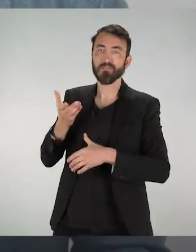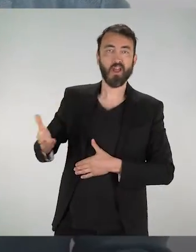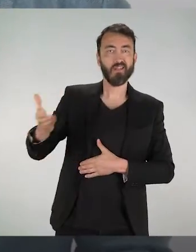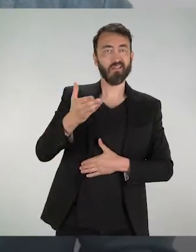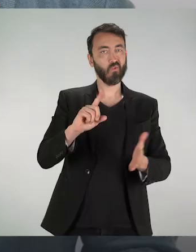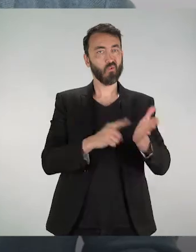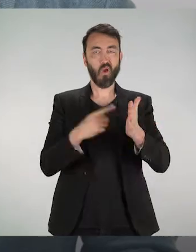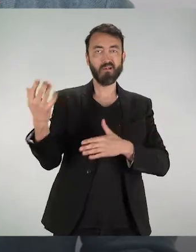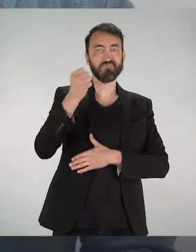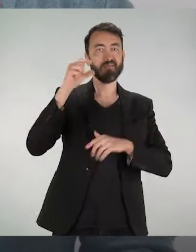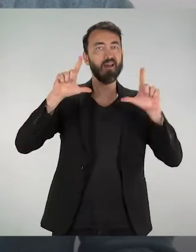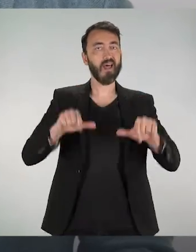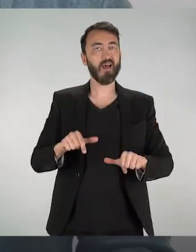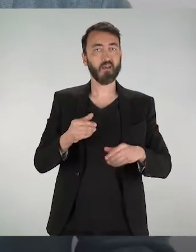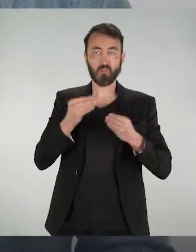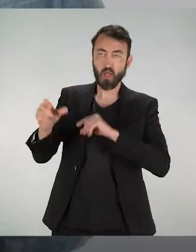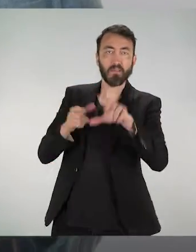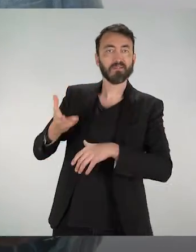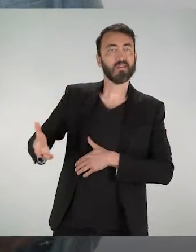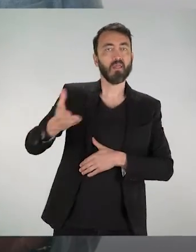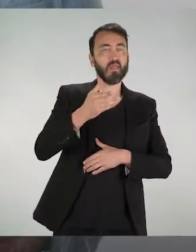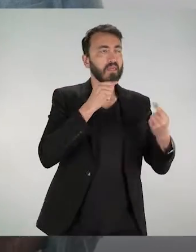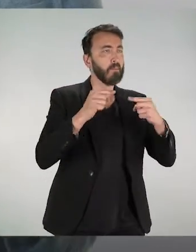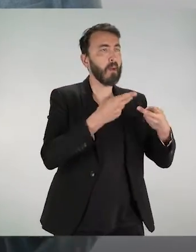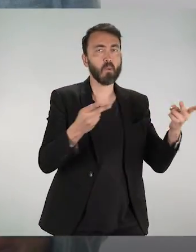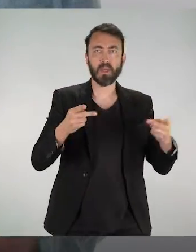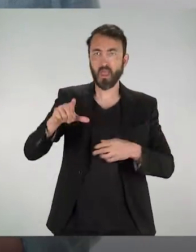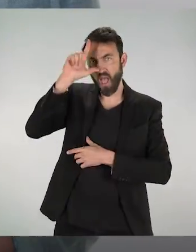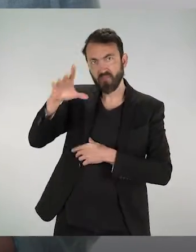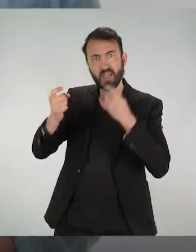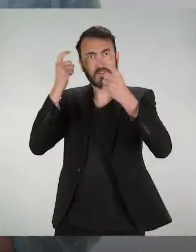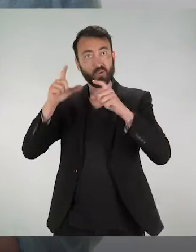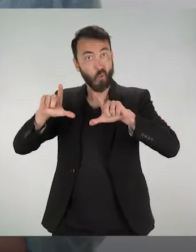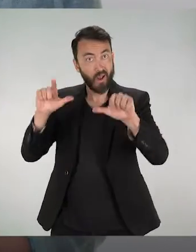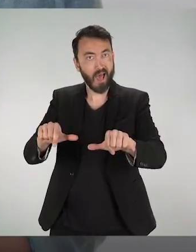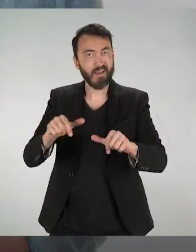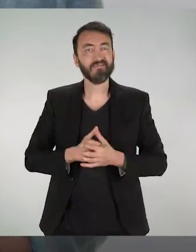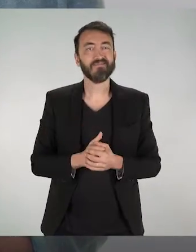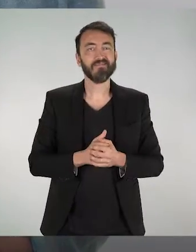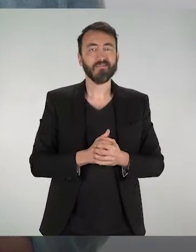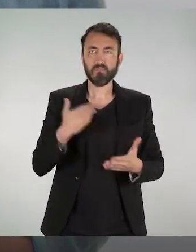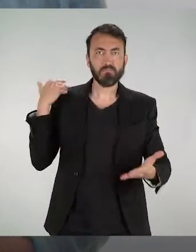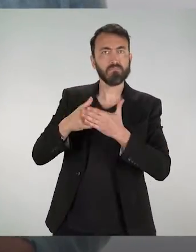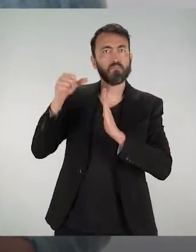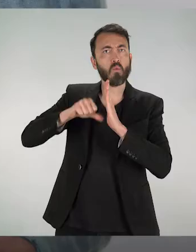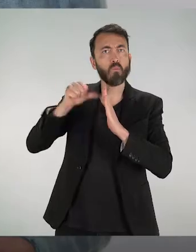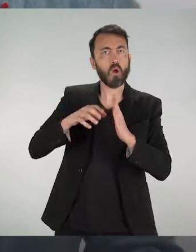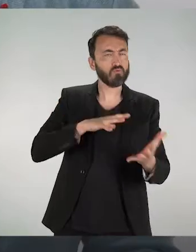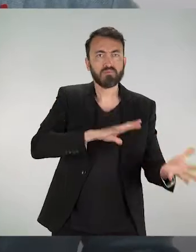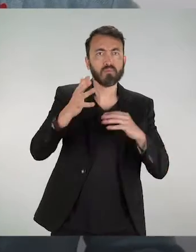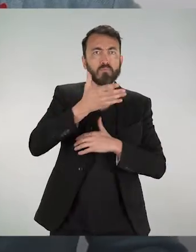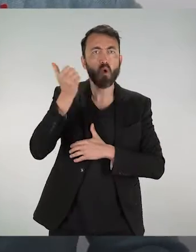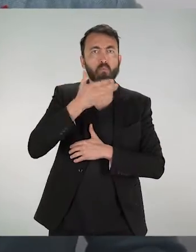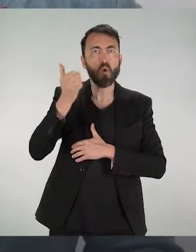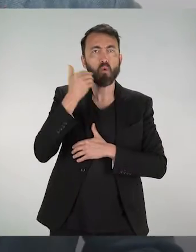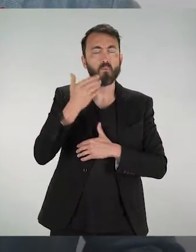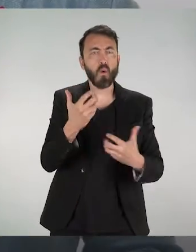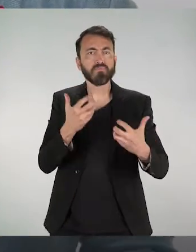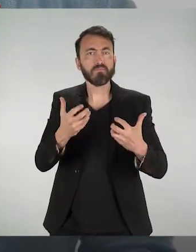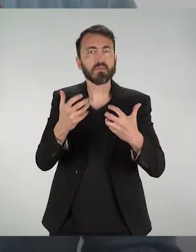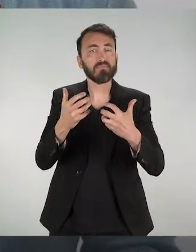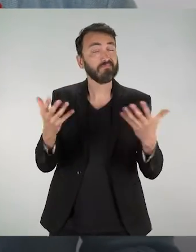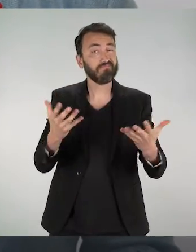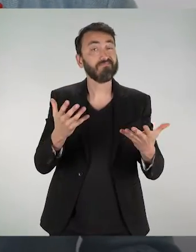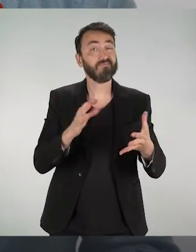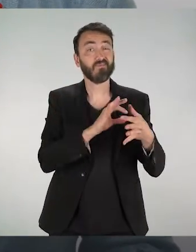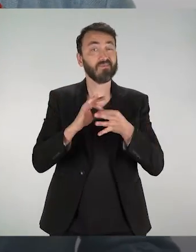améliorations significatives ont déjà été réalisées. Dans le contexte de la crise sanitaire, nous avons accéléré avec, par exemple, la traduction